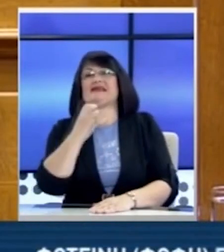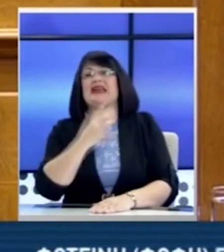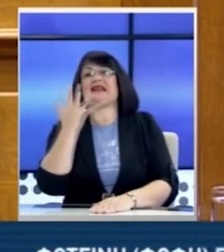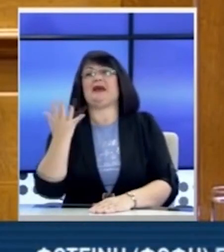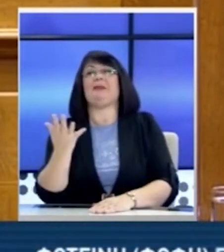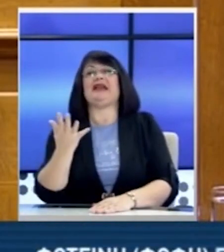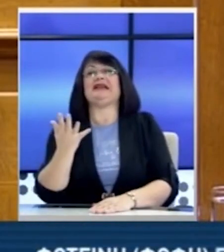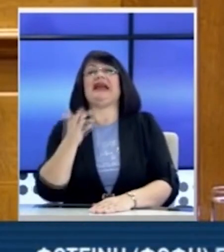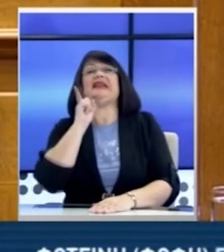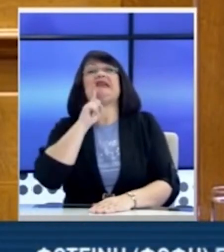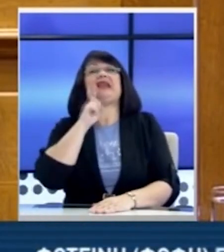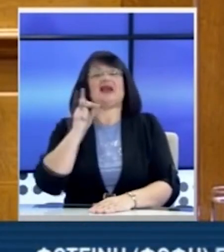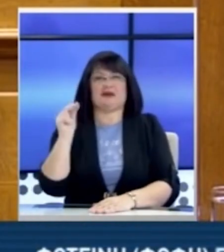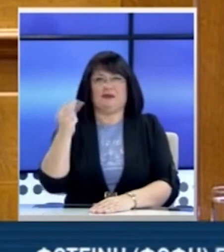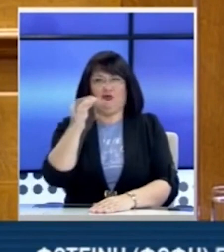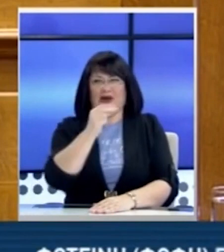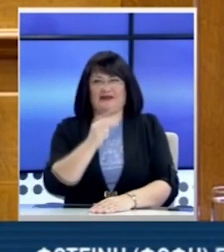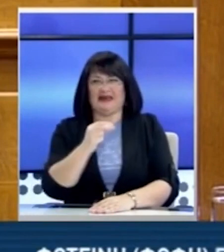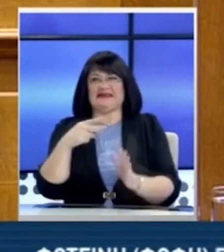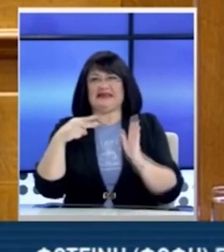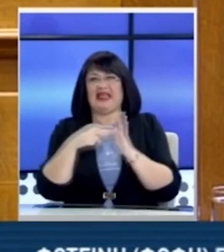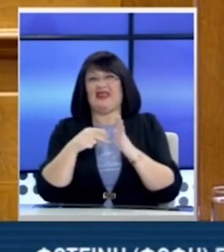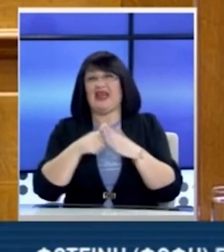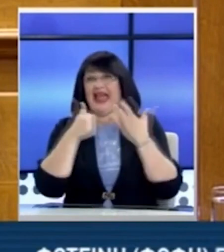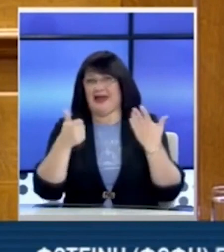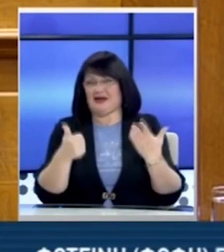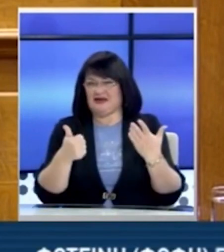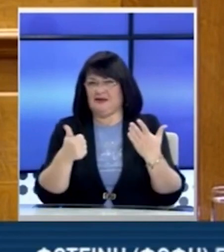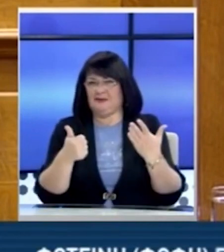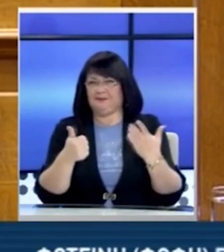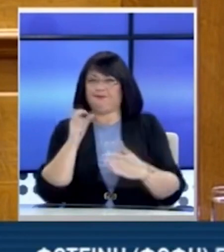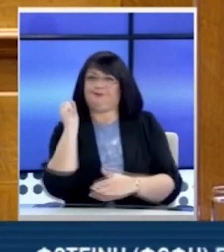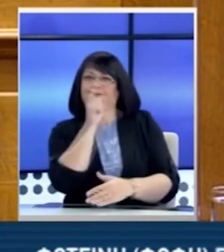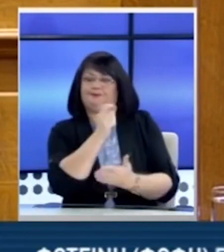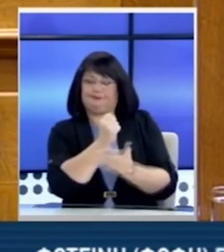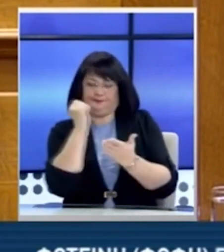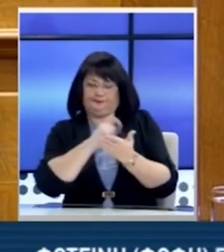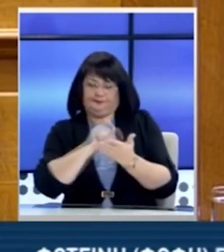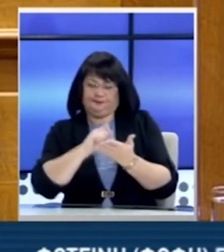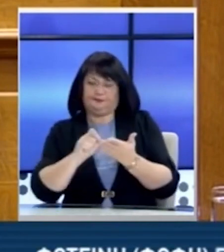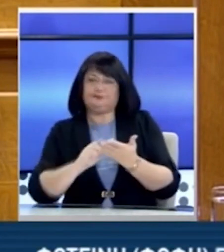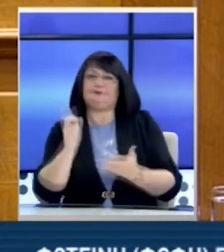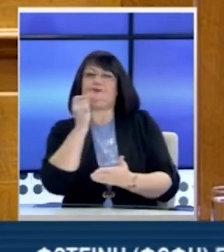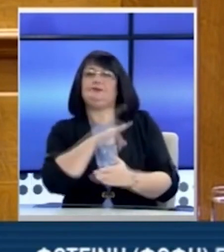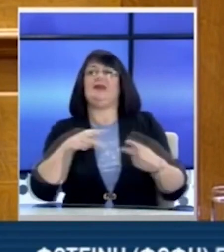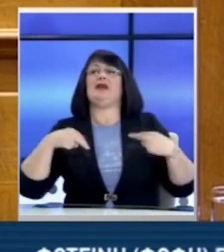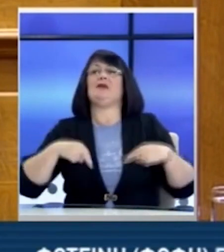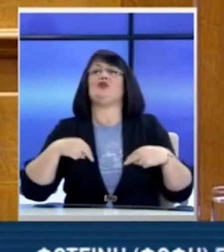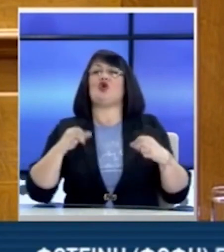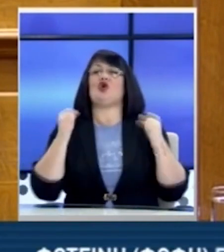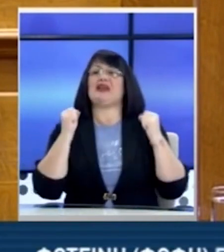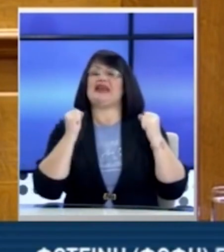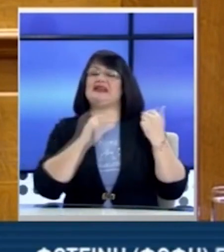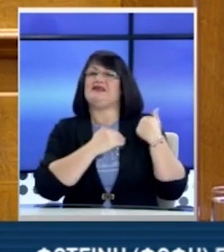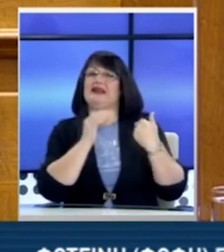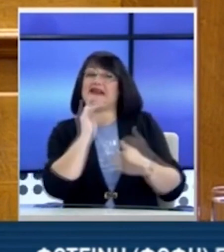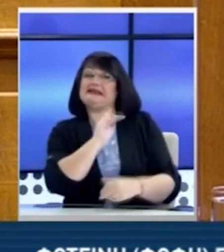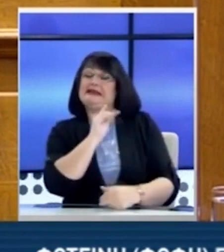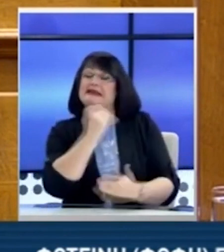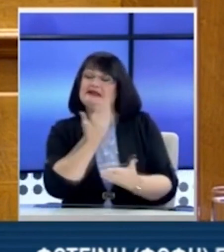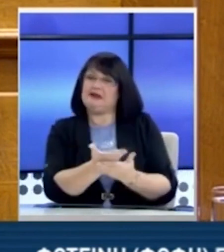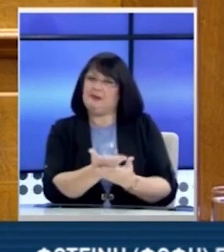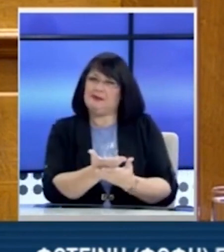45 γυναίκες βουλευτές, το 16, στείλαμε μία επιστολή στον τότε αρμόδιο Υπουργό Υγείας και του